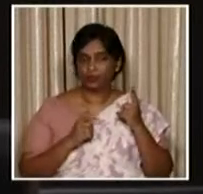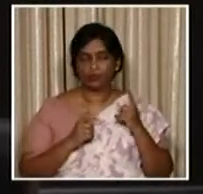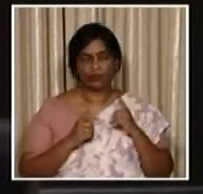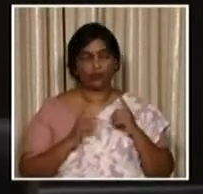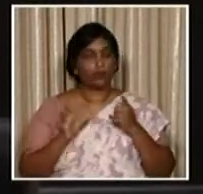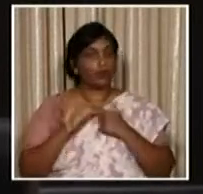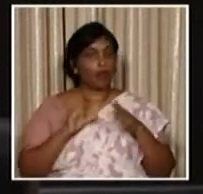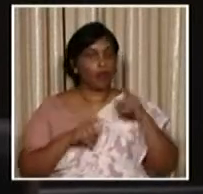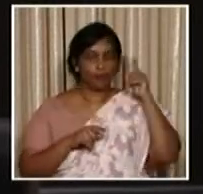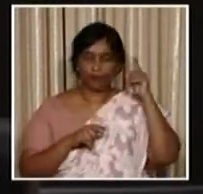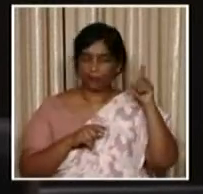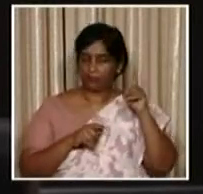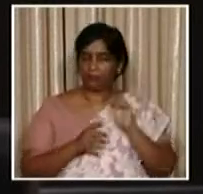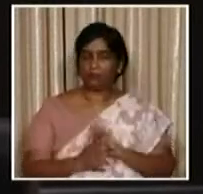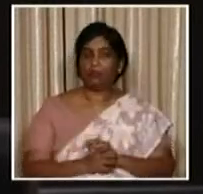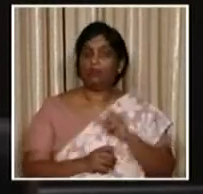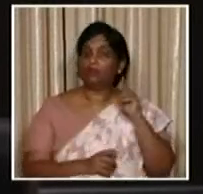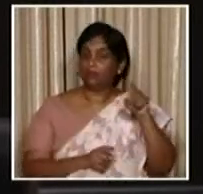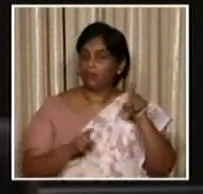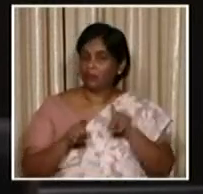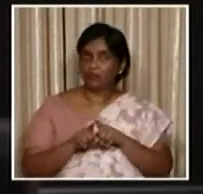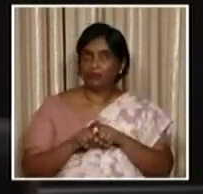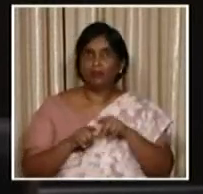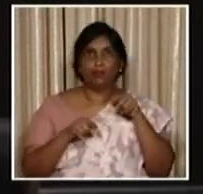පටන් ගන්නවා වැඩේ අනුරාධපුරයේදී ඒ නිසා